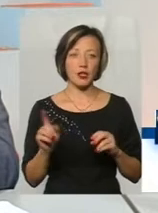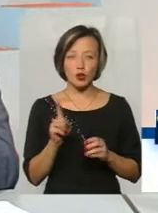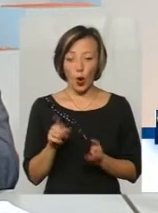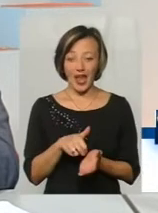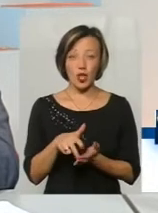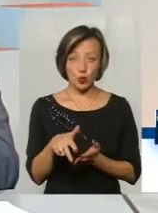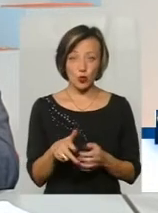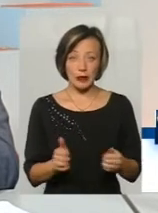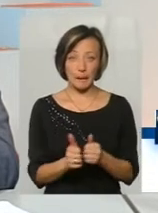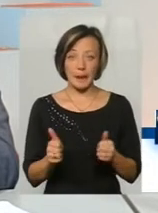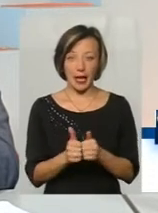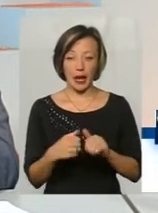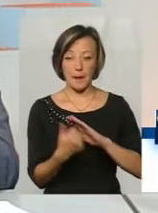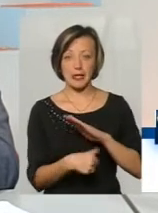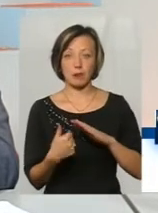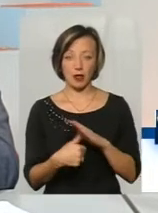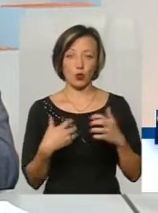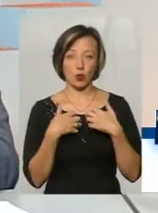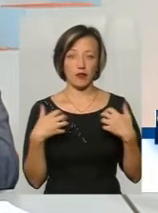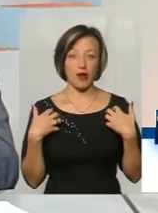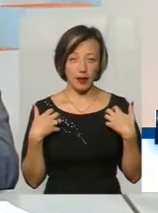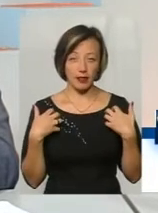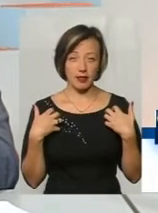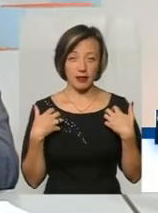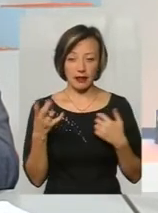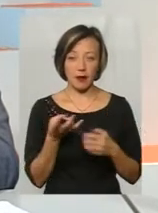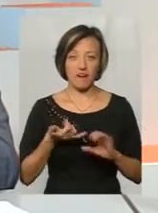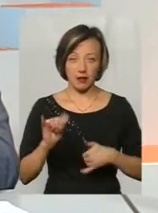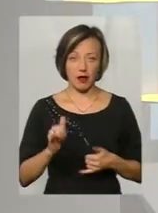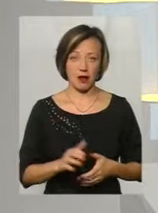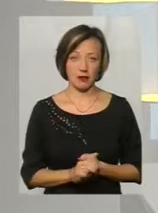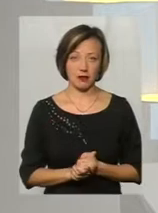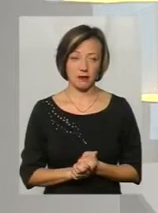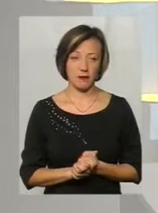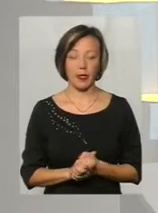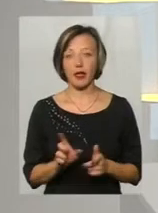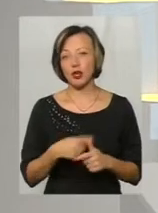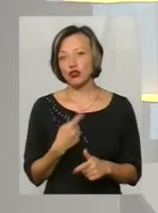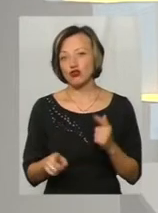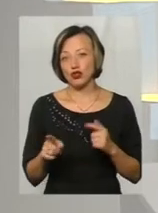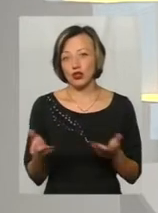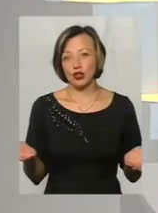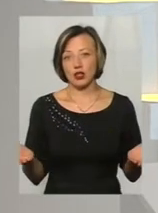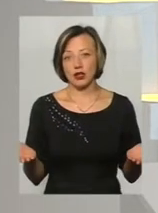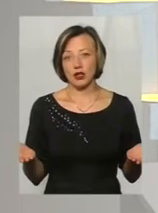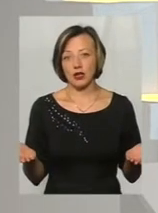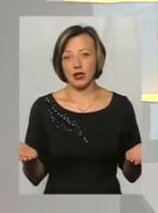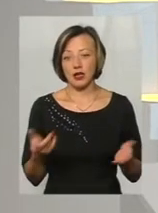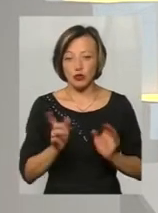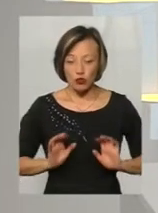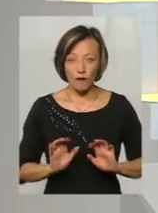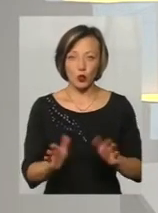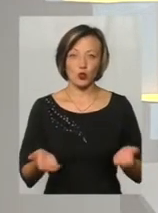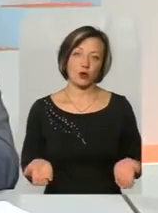біля безпритульної тварини, її треба вдарити, чи її треба